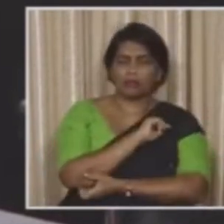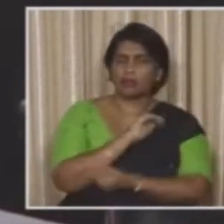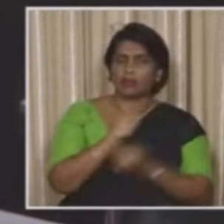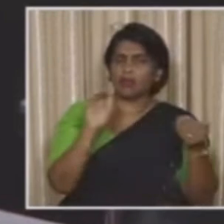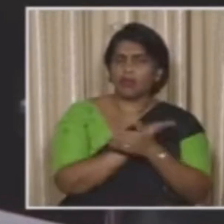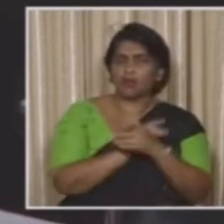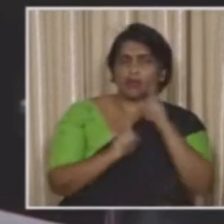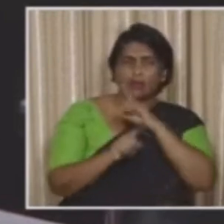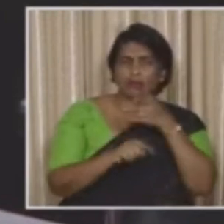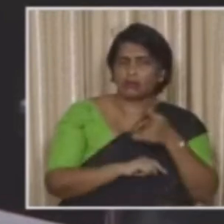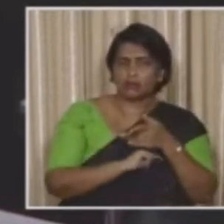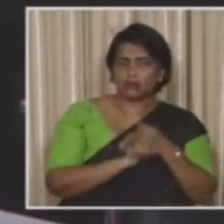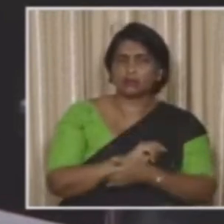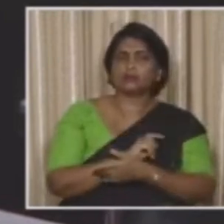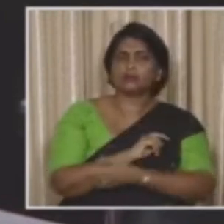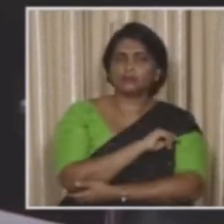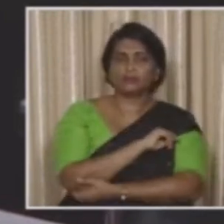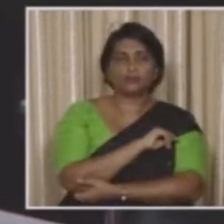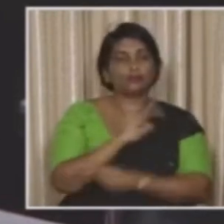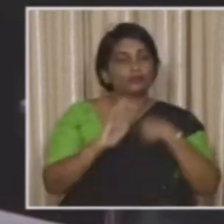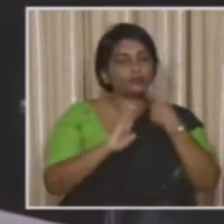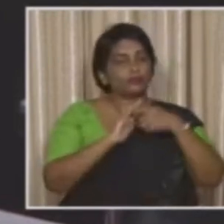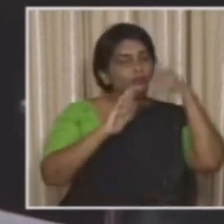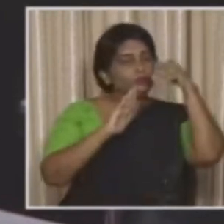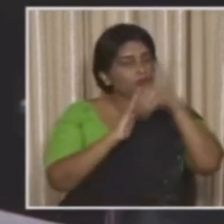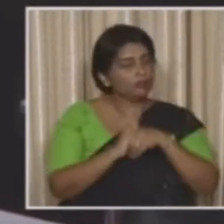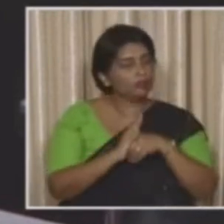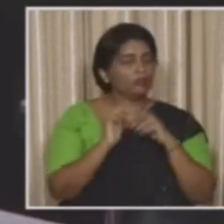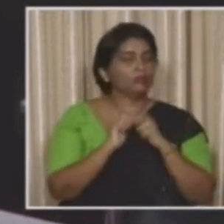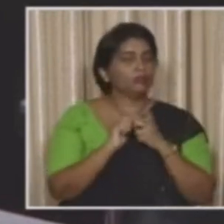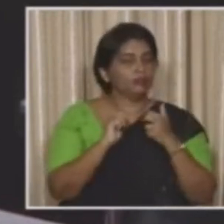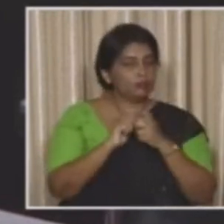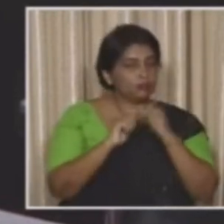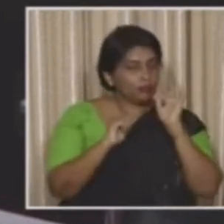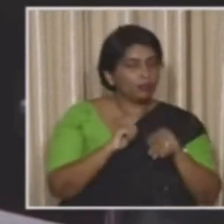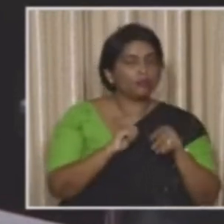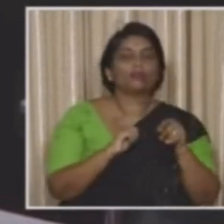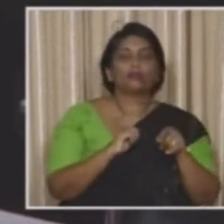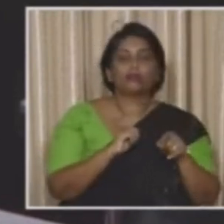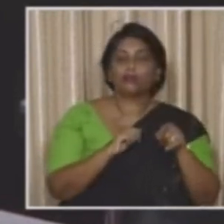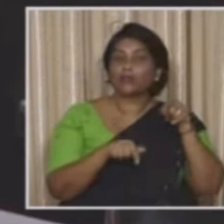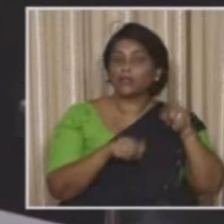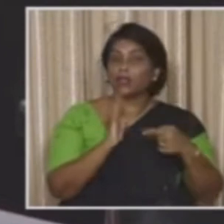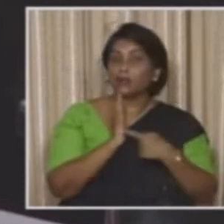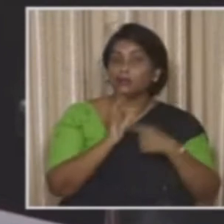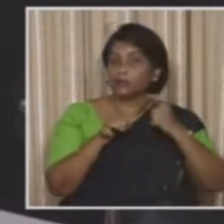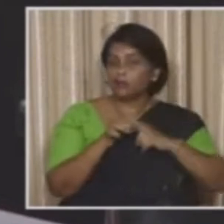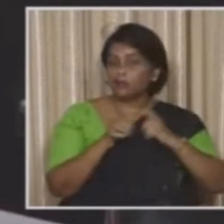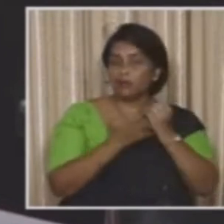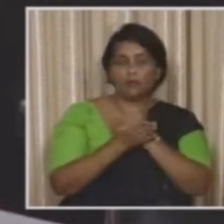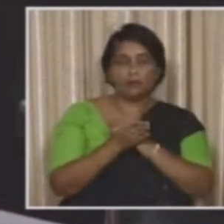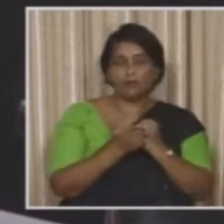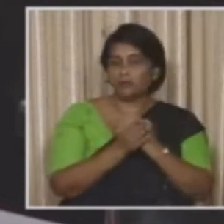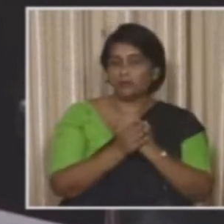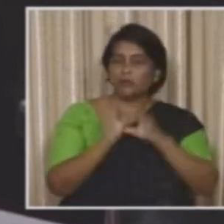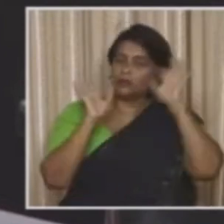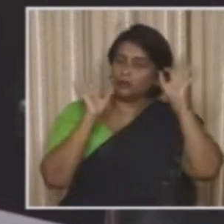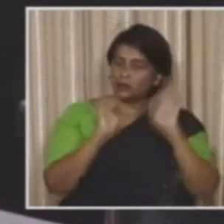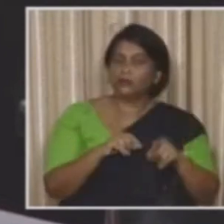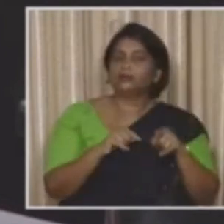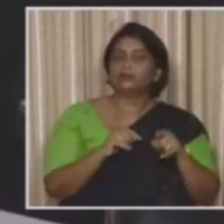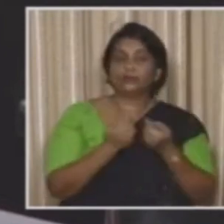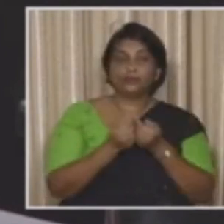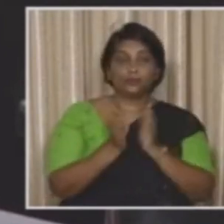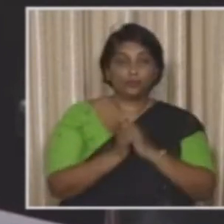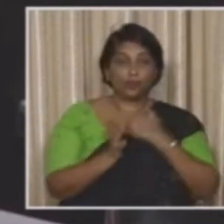සාකච්ඡා කරන්නේ එනිසා මේ රට මේ ප්‍රපාතයට පත් කරේ මේ ටෙන්ඩර් කිසිදු ටෙන්ඩර් පටිපාටියකින් තොරව